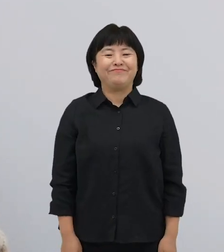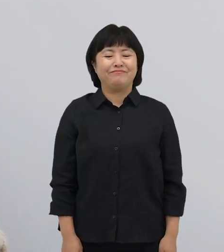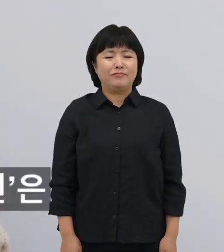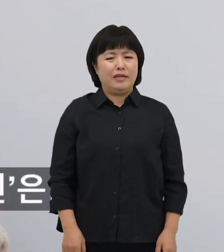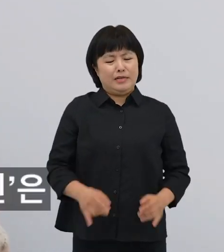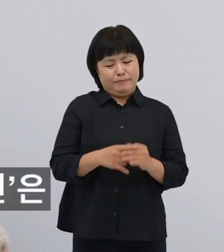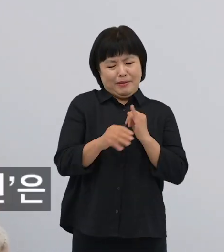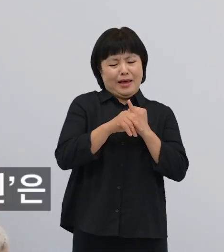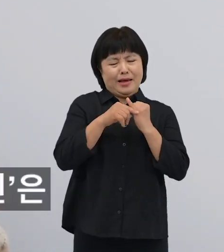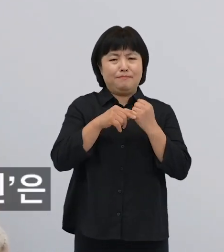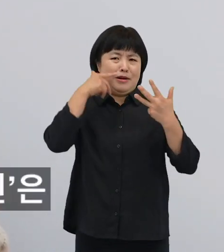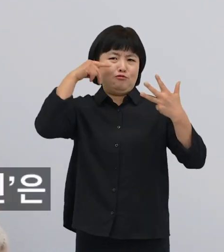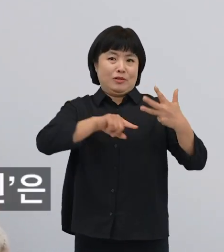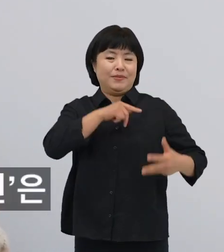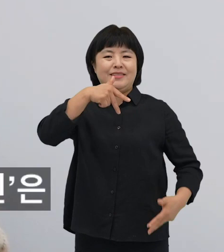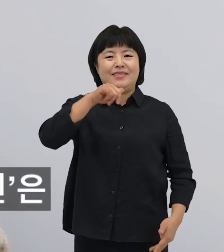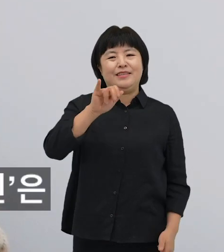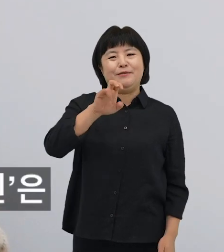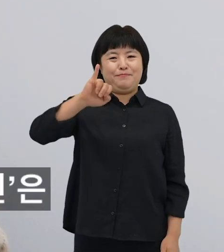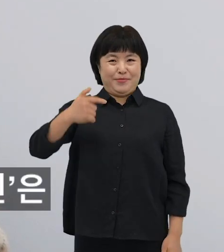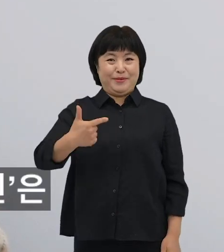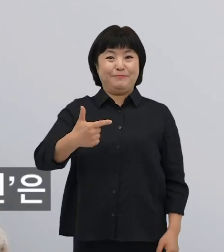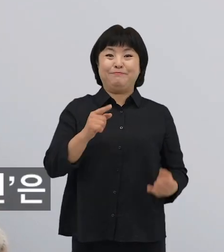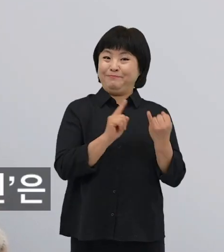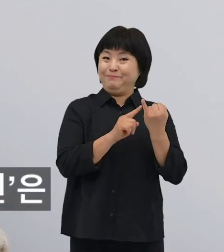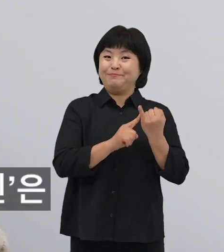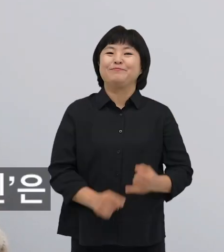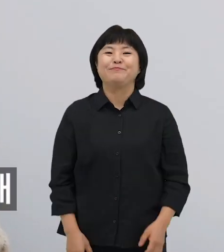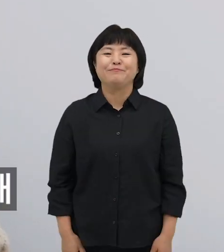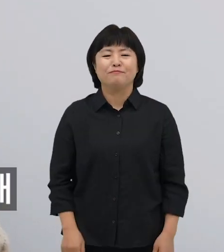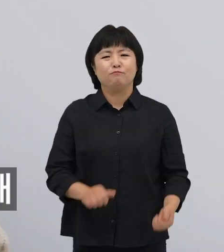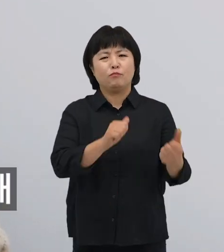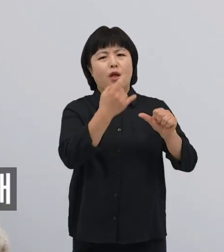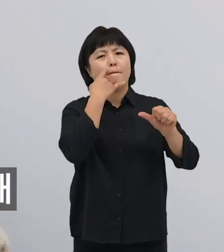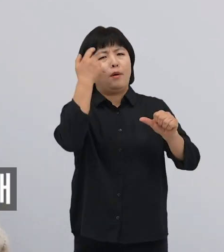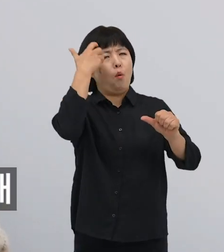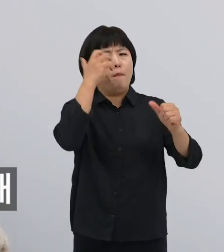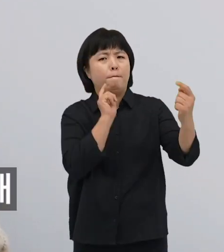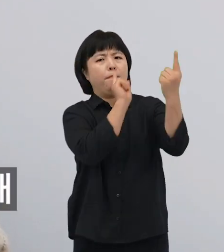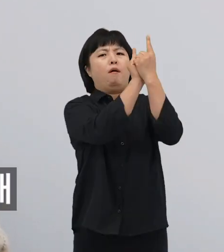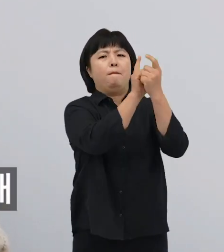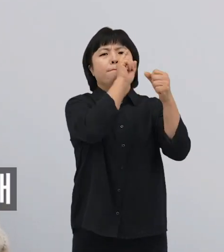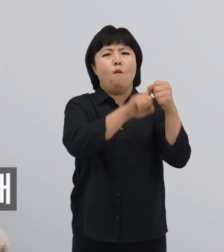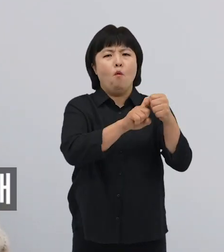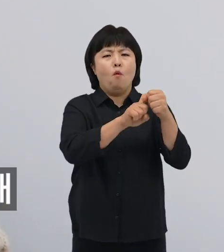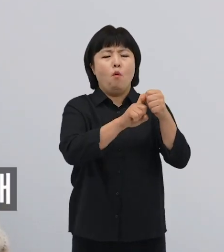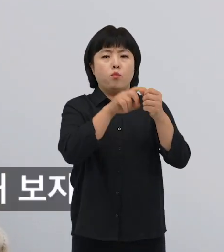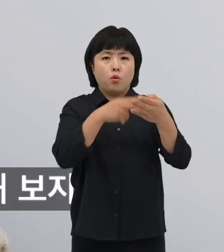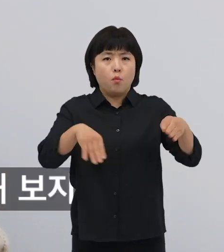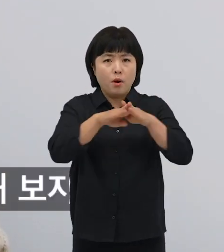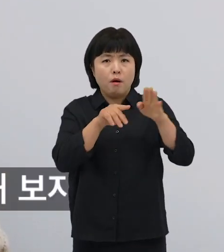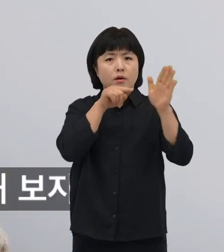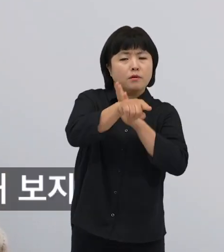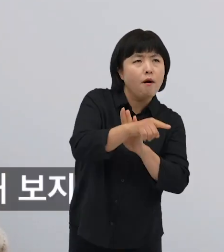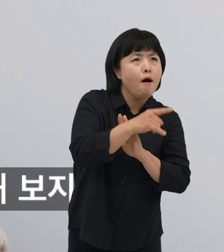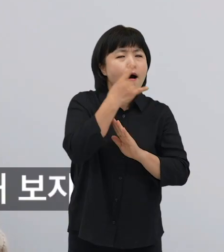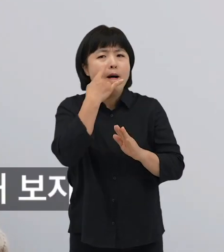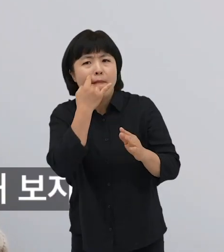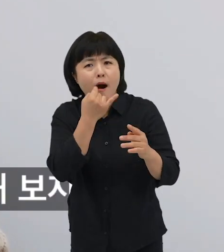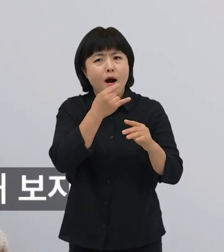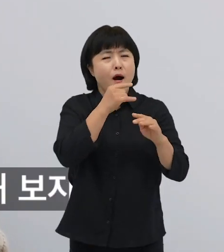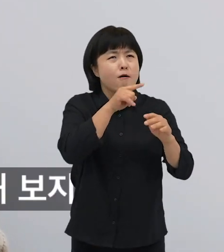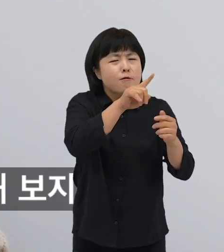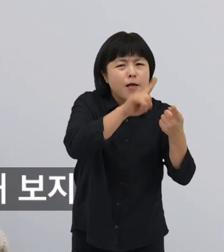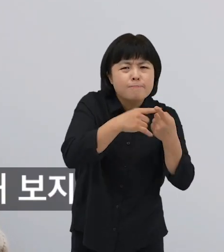있어요. 임신을 한 지 8주차에 접어든 주인공 지민은 죽은 엄마의 영혼과 만나기 위해 도서관에 가서 엄마의